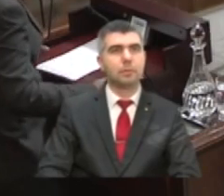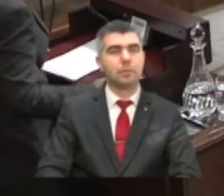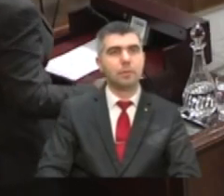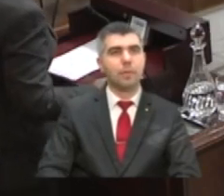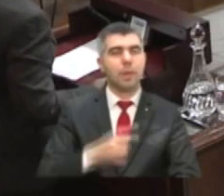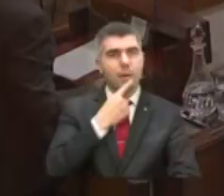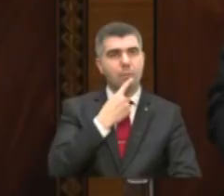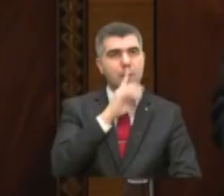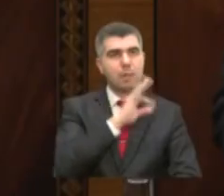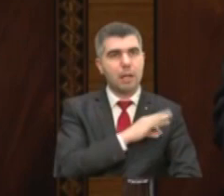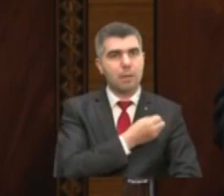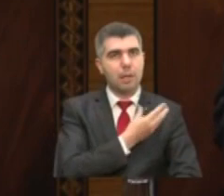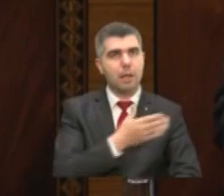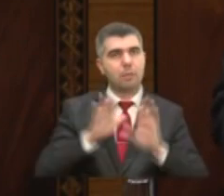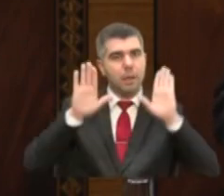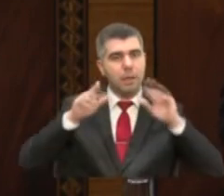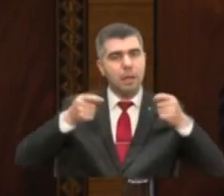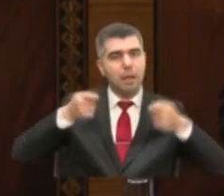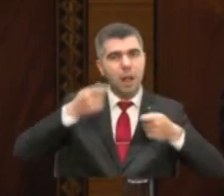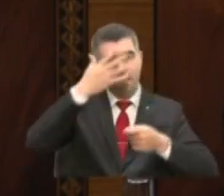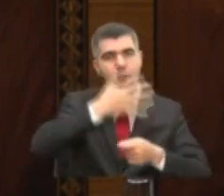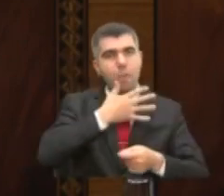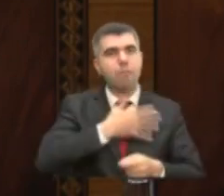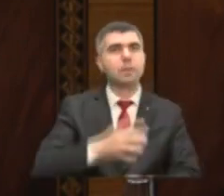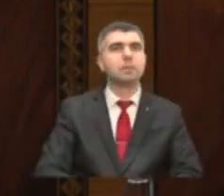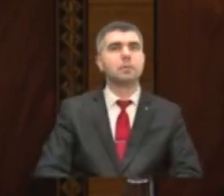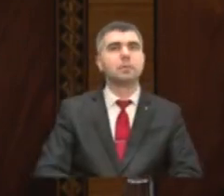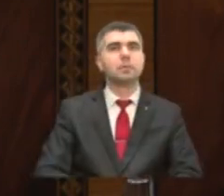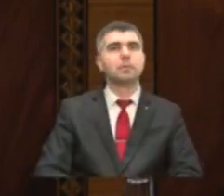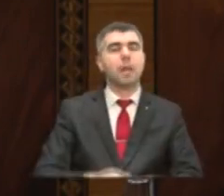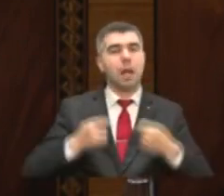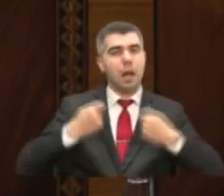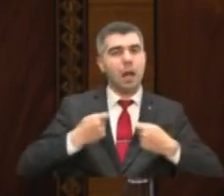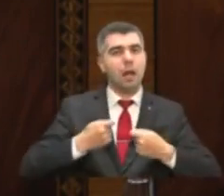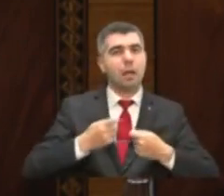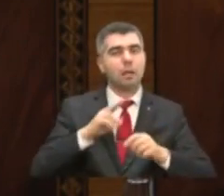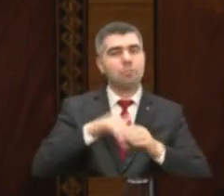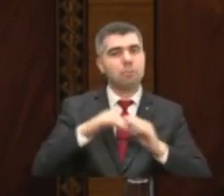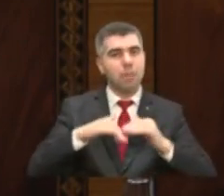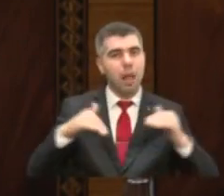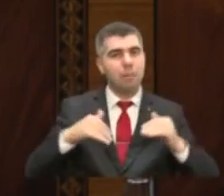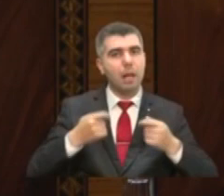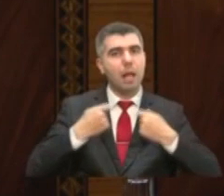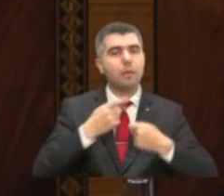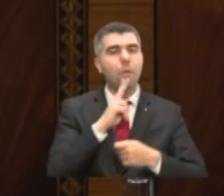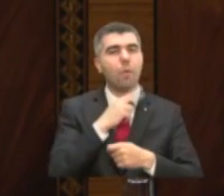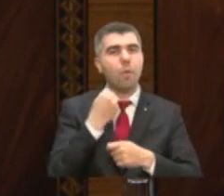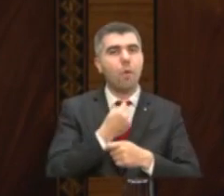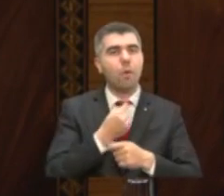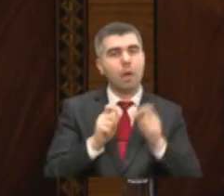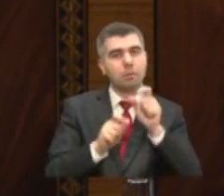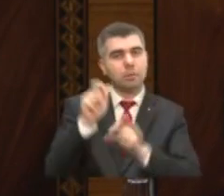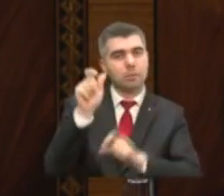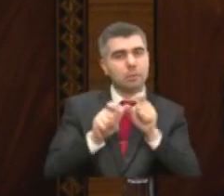بسم الله الرحمن الرحيم، والصلاة والسلام على أشرف المرسلين. السيد الرئيس، السيد رئيس الحكومة، السادة والسيدات أعضاء الحكومة،